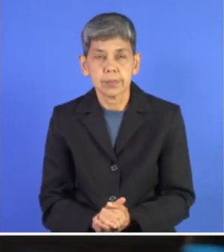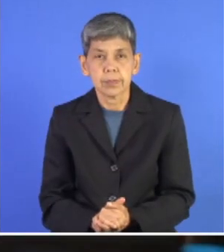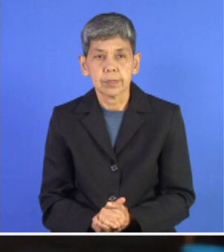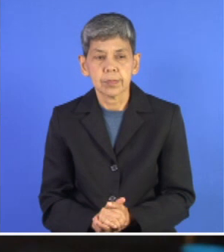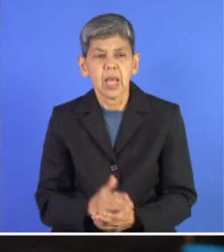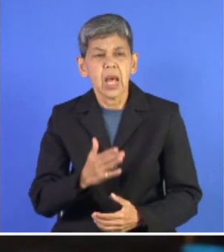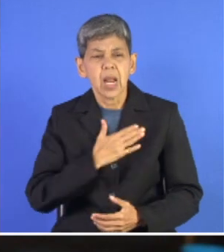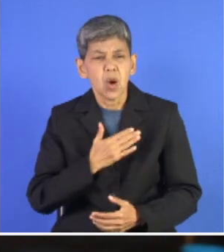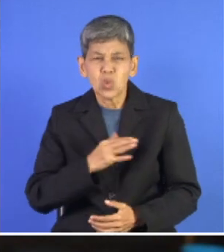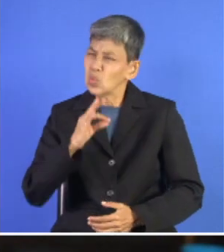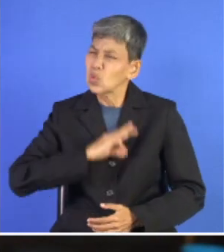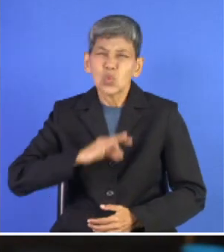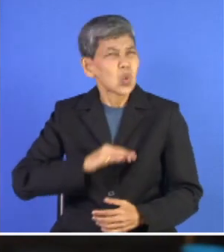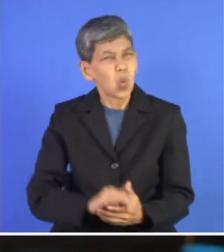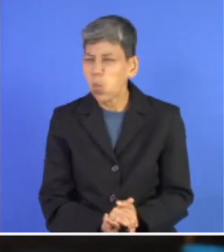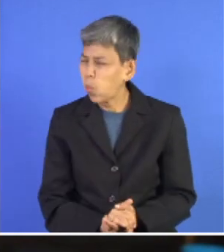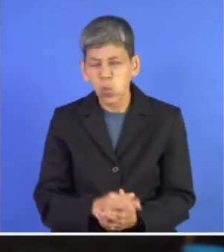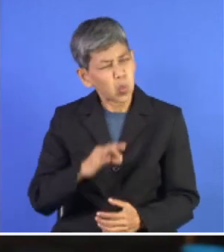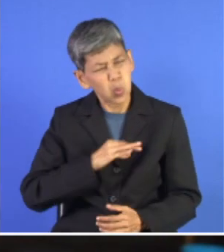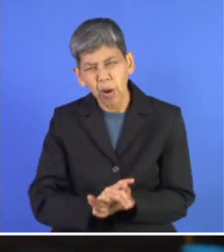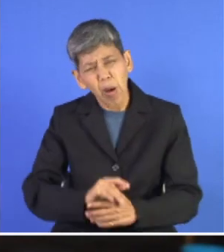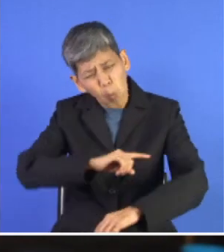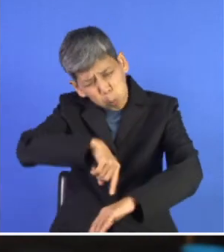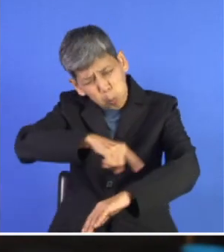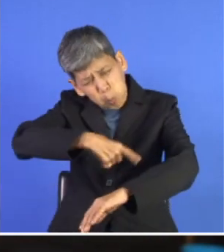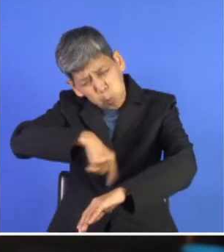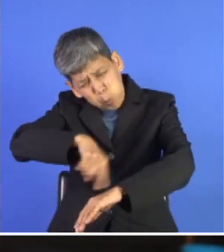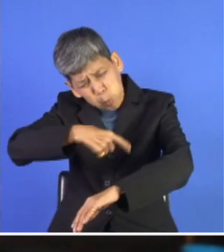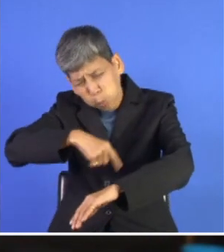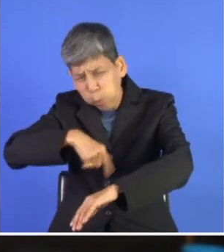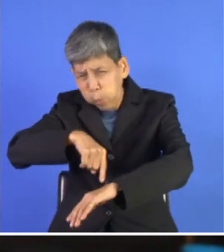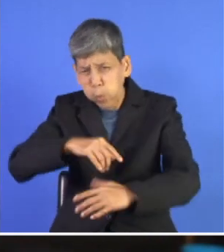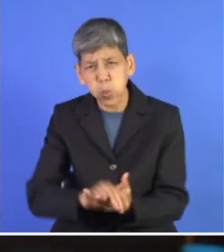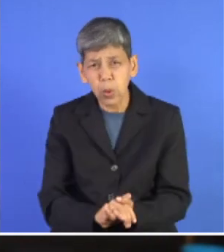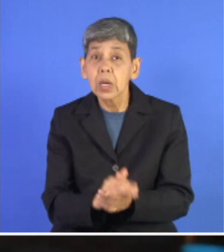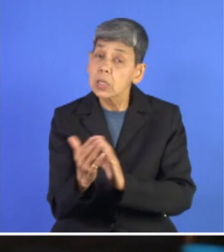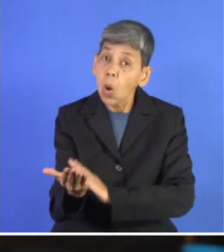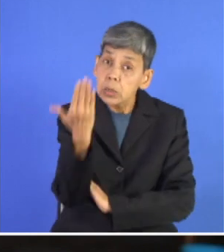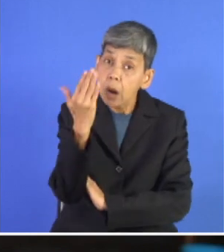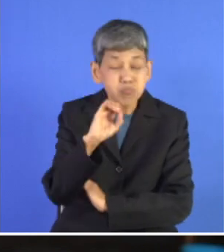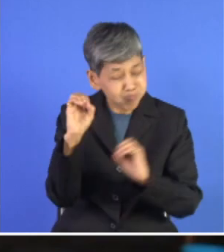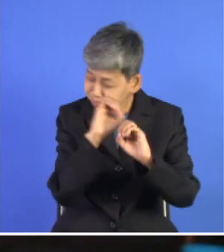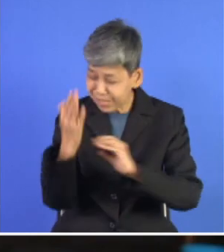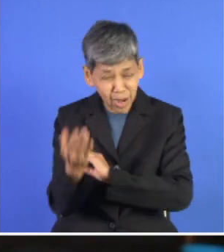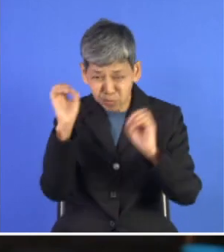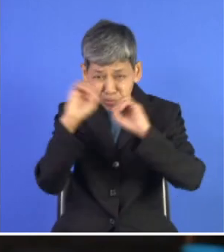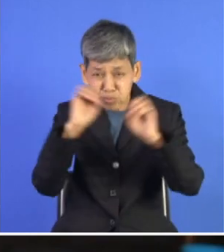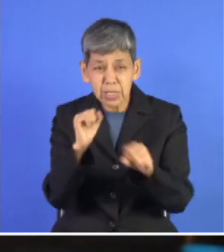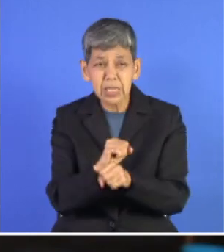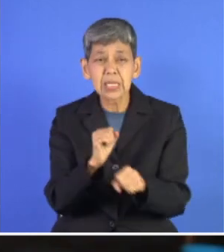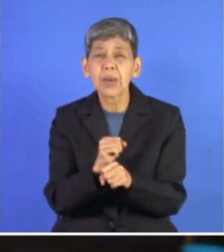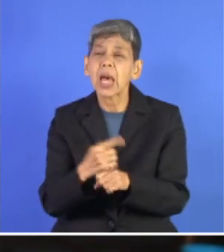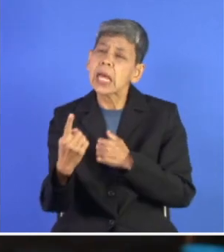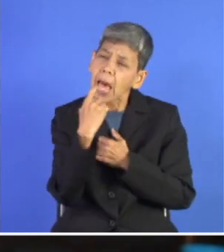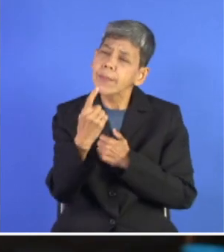หนูก็โอ้รู้สึกว่ามันมันรู้สึกว่ามันนานเกินไปแล้วเพราะปกติจะไม่นานขนาดนั้นได้แค่ซักประวัติแค่